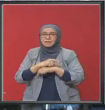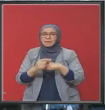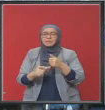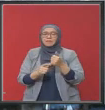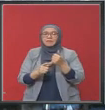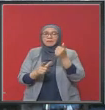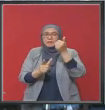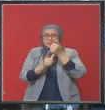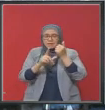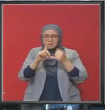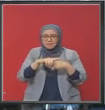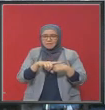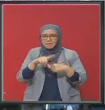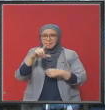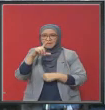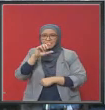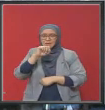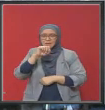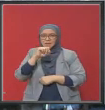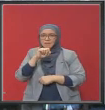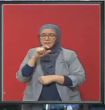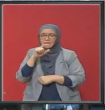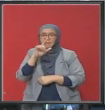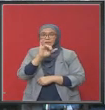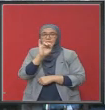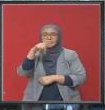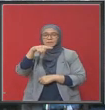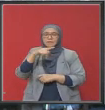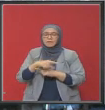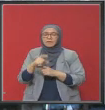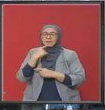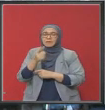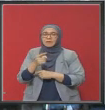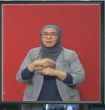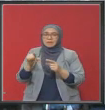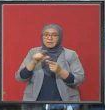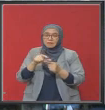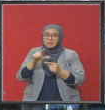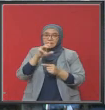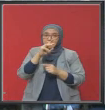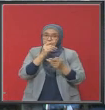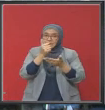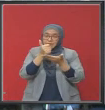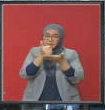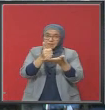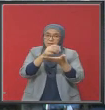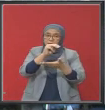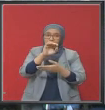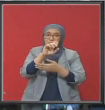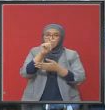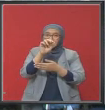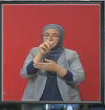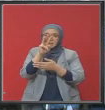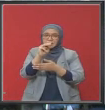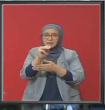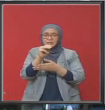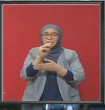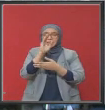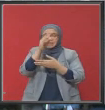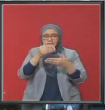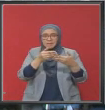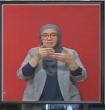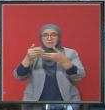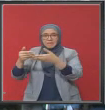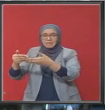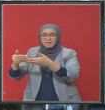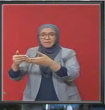saya difahamkan moratorium telah diberikan untuk dapat emas atau obrol sehingga ujung tahun dan ada kemungkinan ditambah